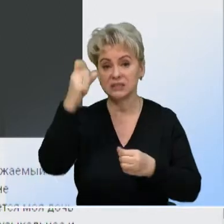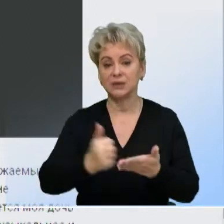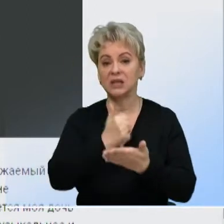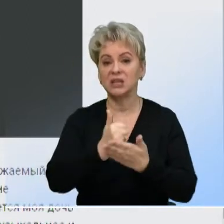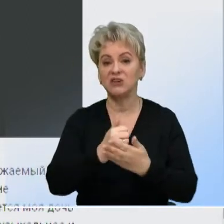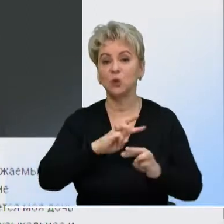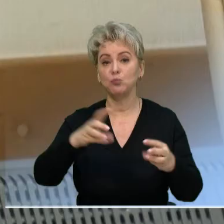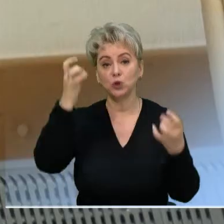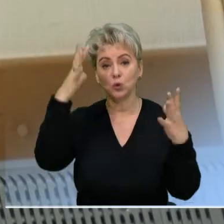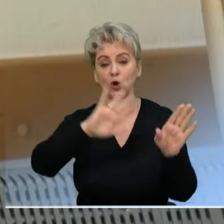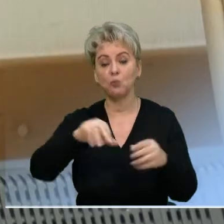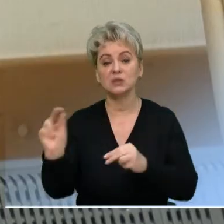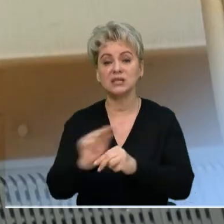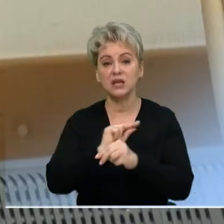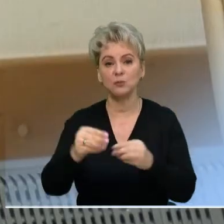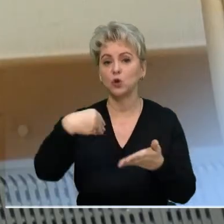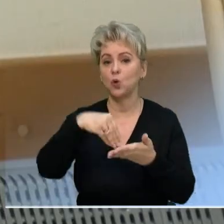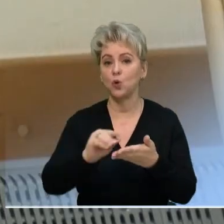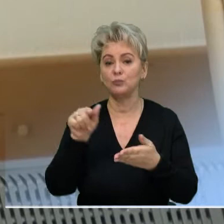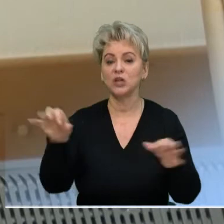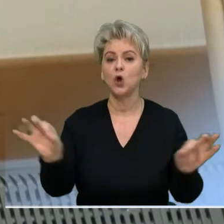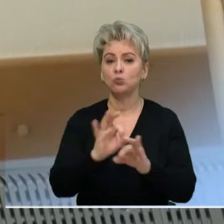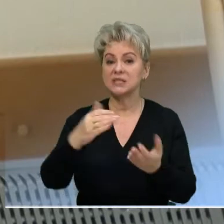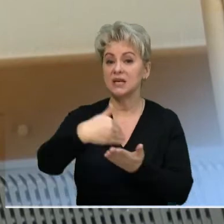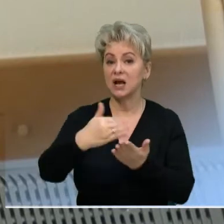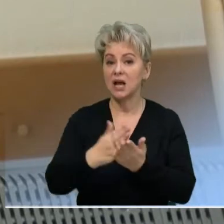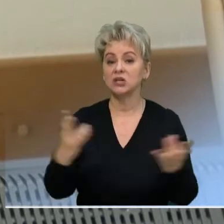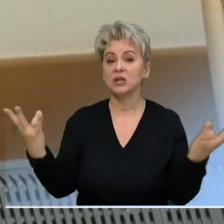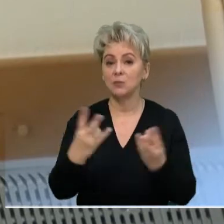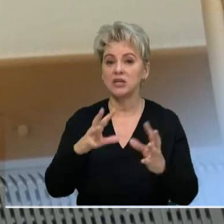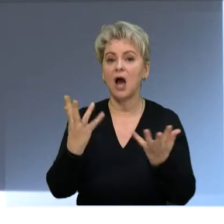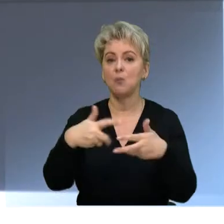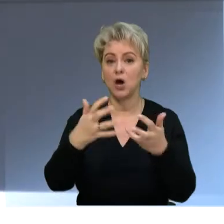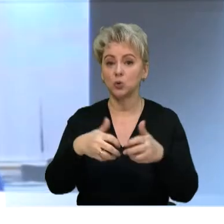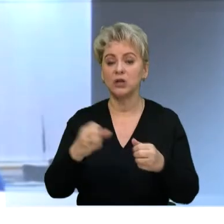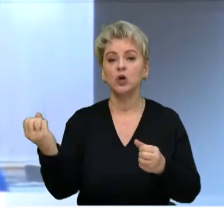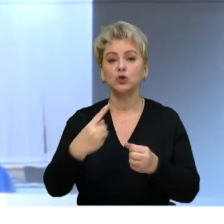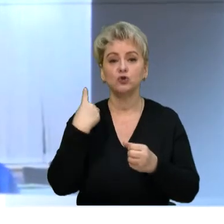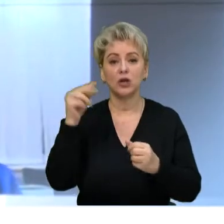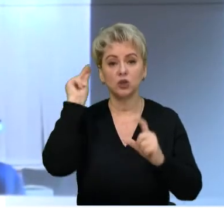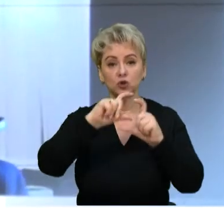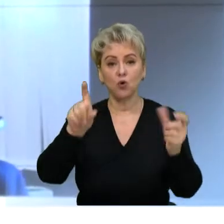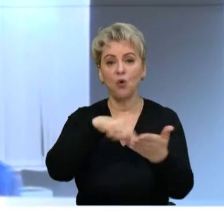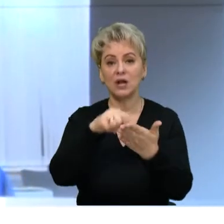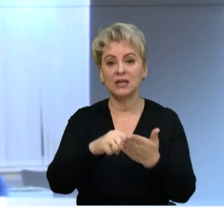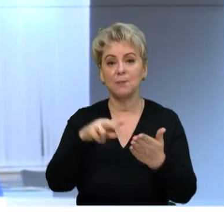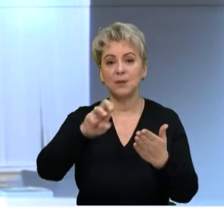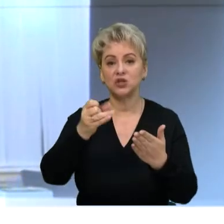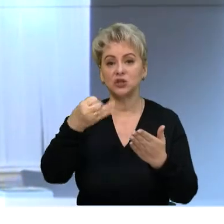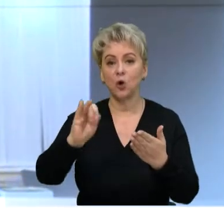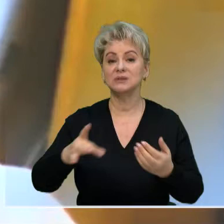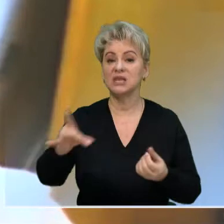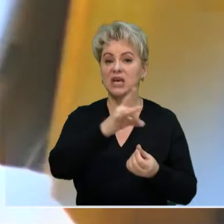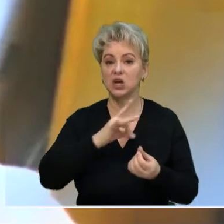глава Минкульта. После капремонта закупят для нее музыкальные инструменты и необходимое оборудование. Еще один школьный вопрос из